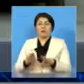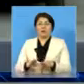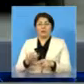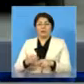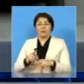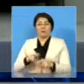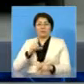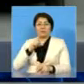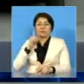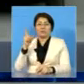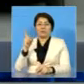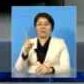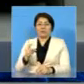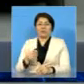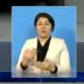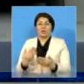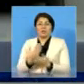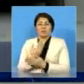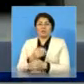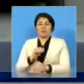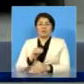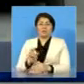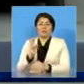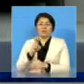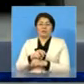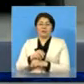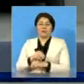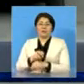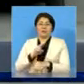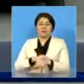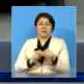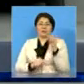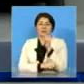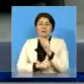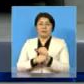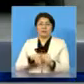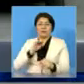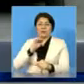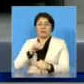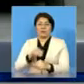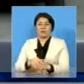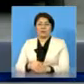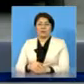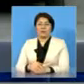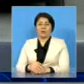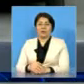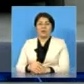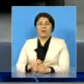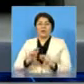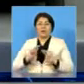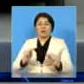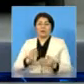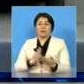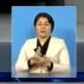жас жаңадан келіп отырған учаскелік инспектор қызметкерлеріне осындай адал қызмет